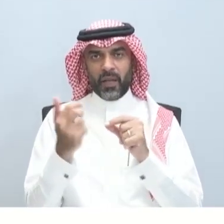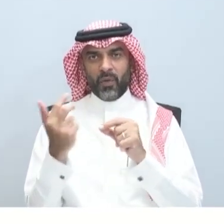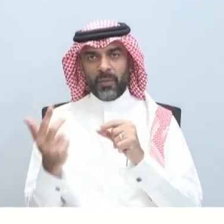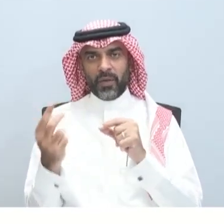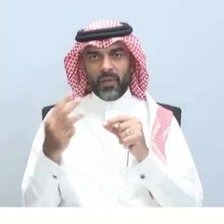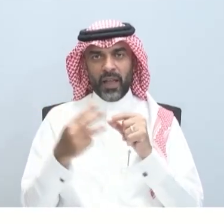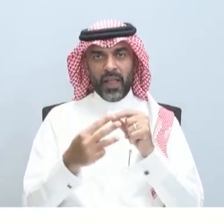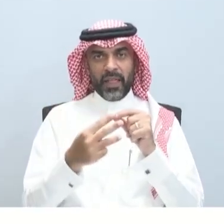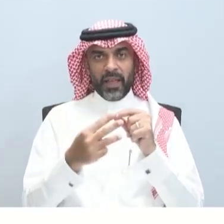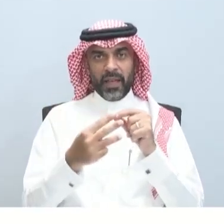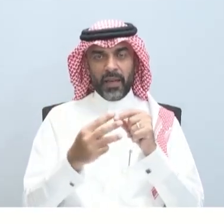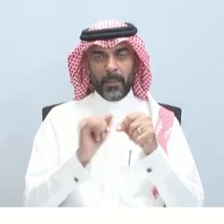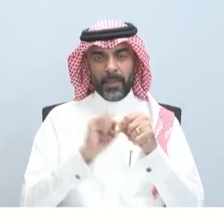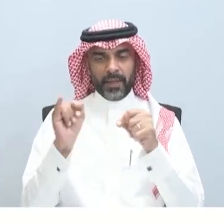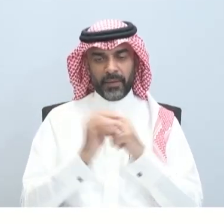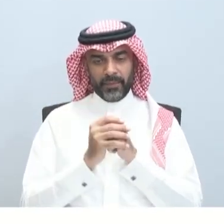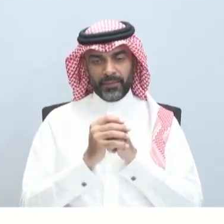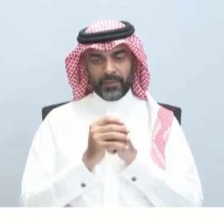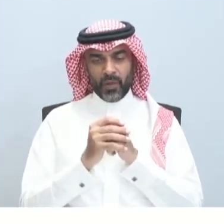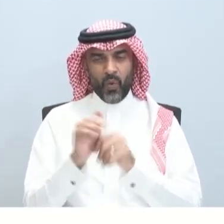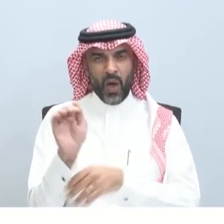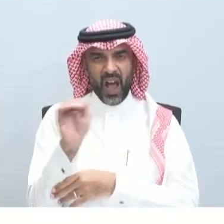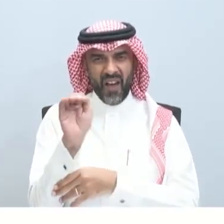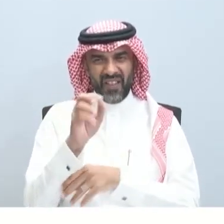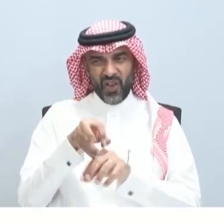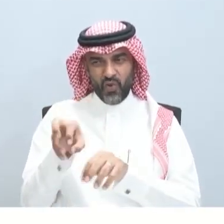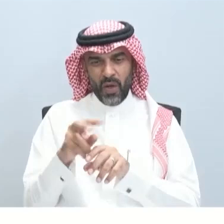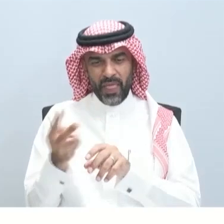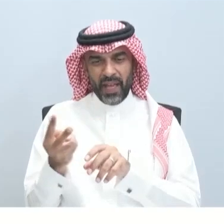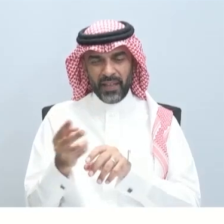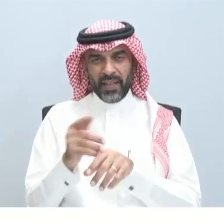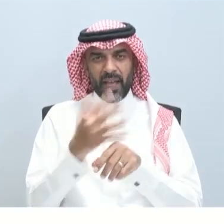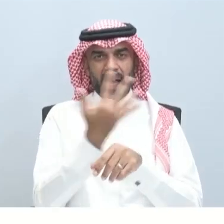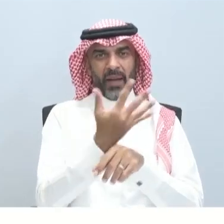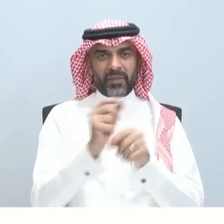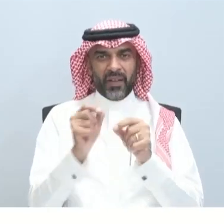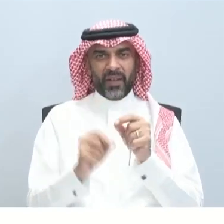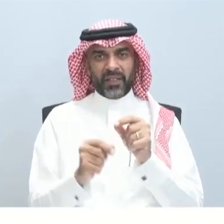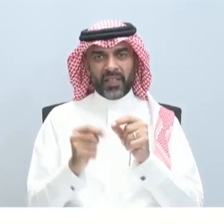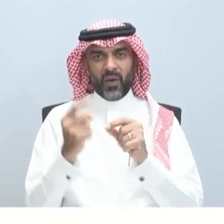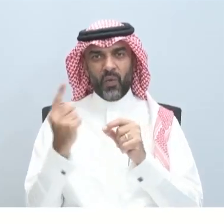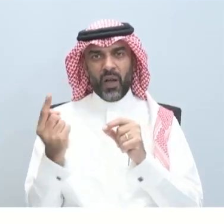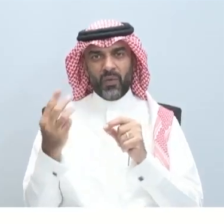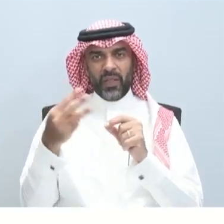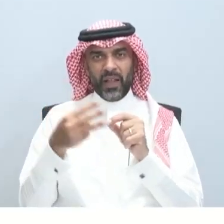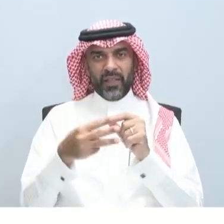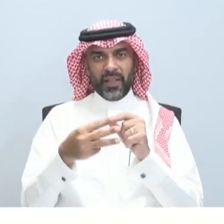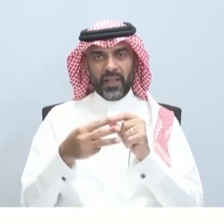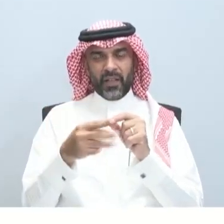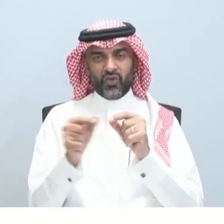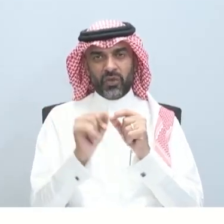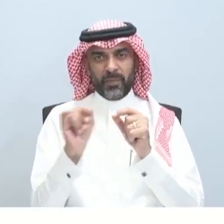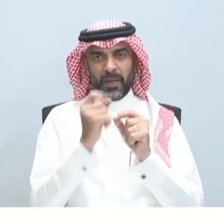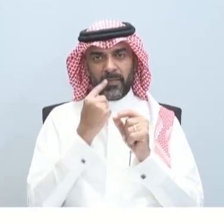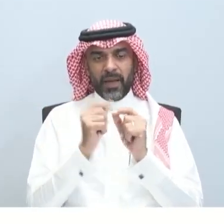ومتوسط طول افعل كوبرا خمسه وواحد وثلاثون جزءا من مئه متر كم يزيد